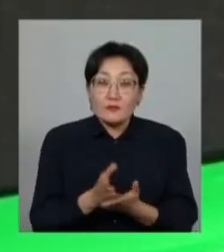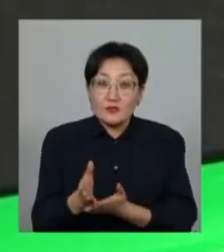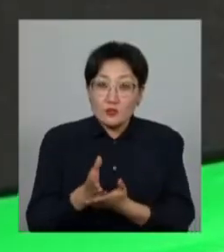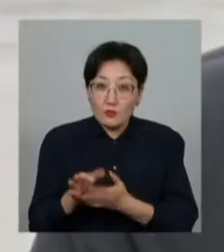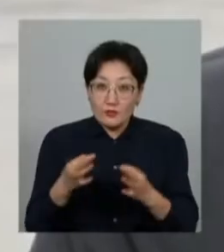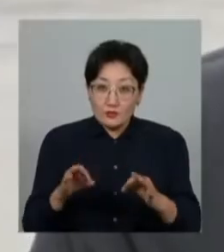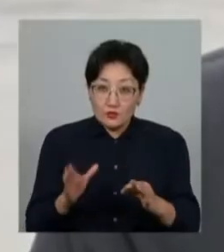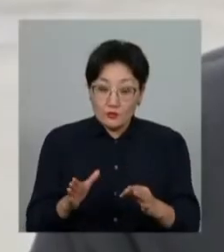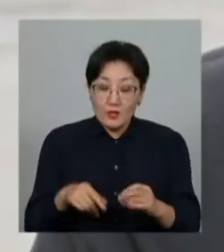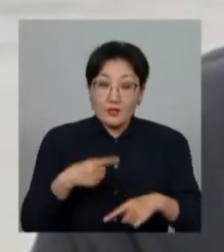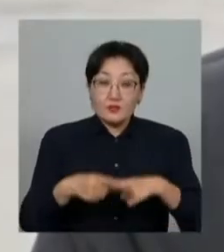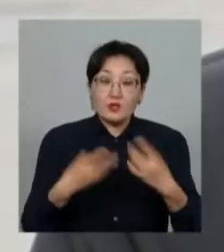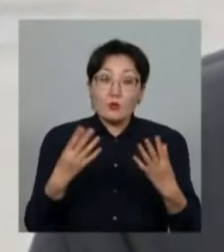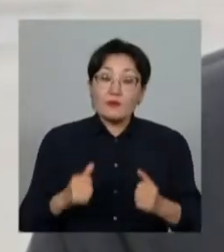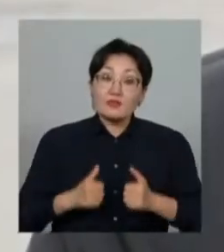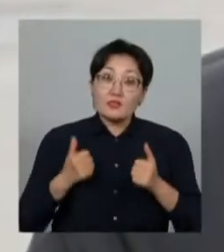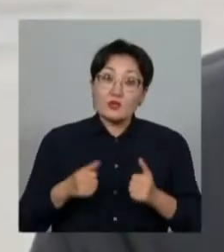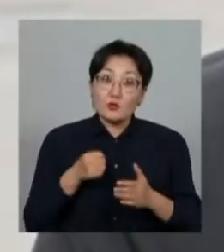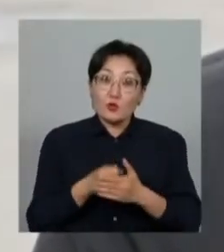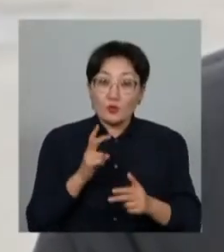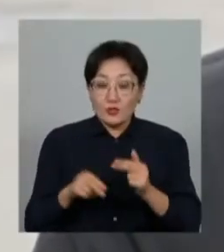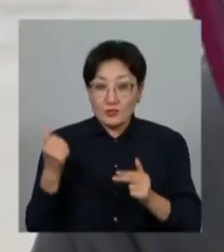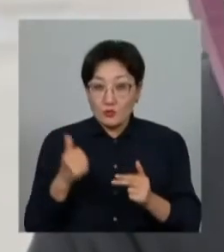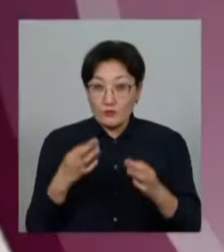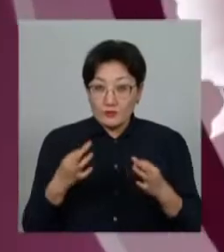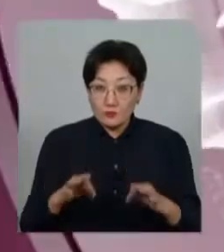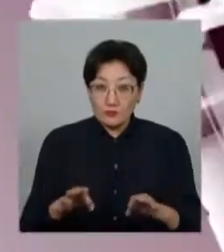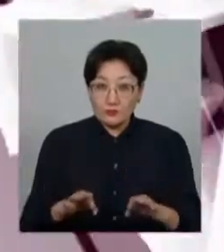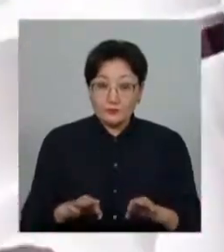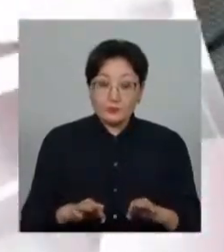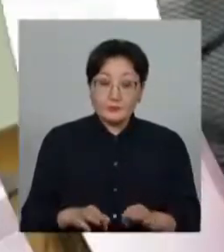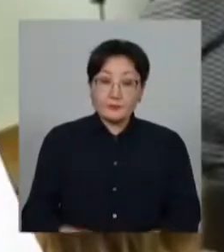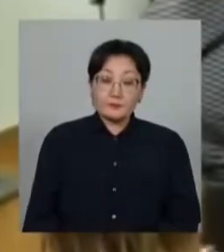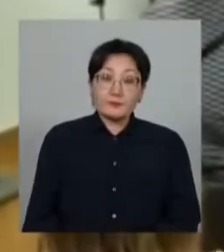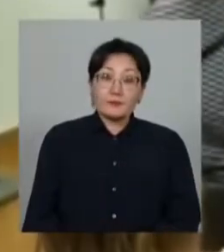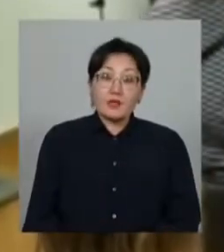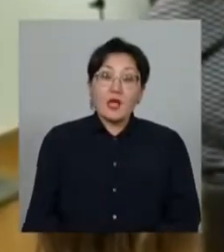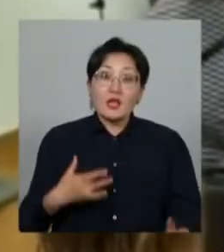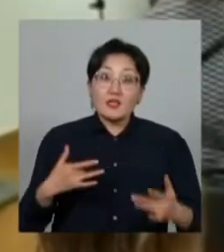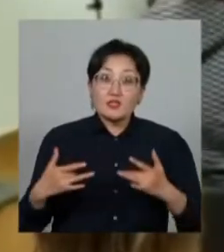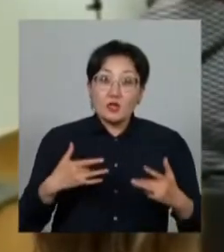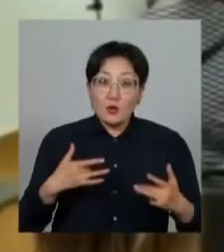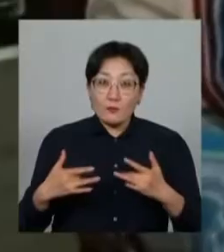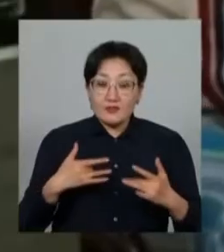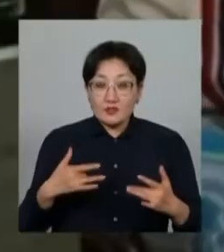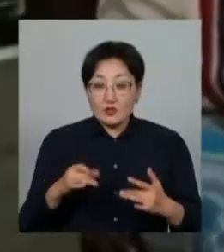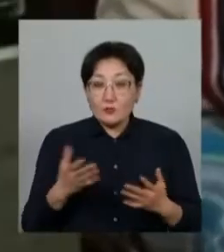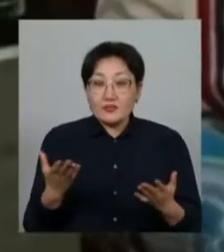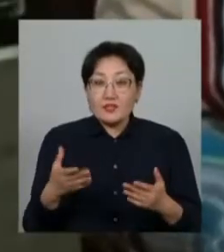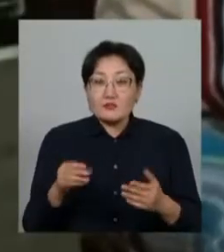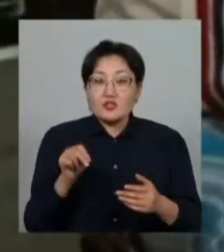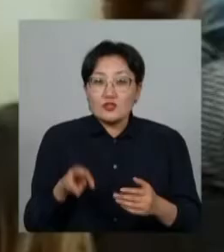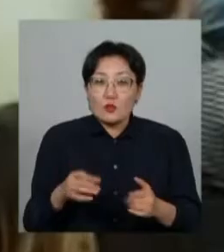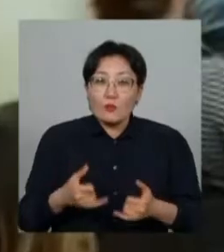выйдет? На сегодняшний день мы постараемся до конца недели запустить. Актеры, сцена и спектакли. Как и